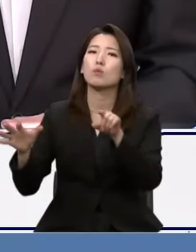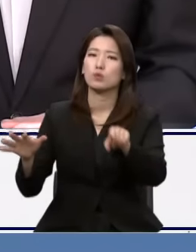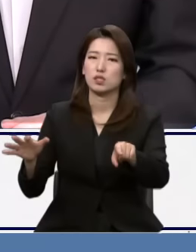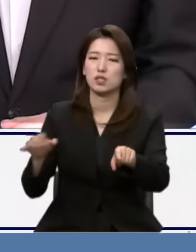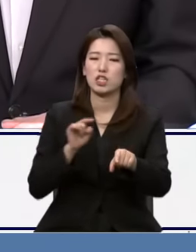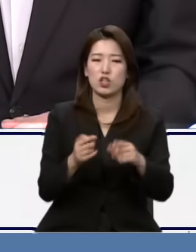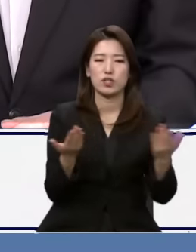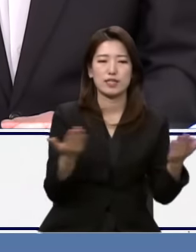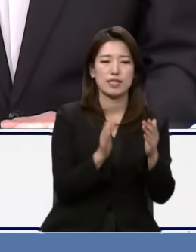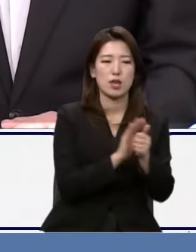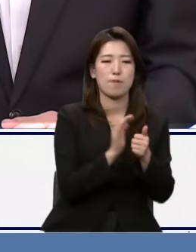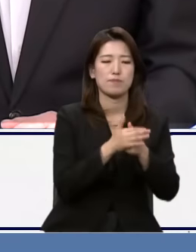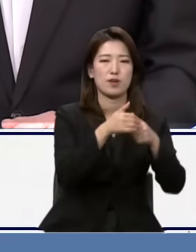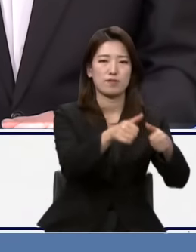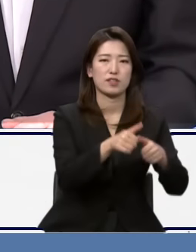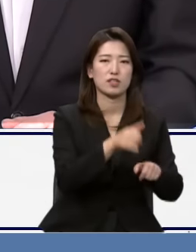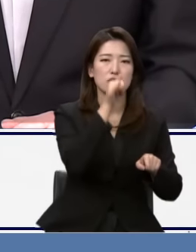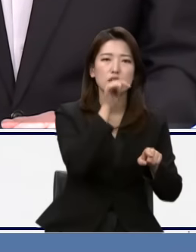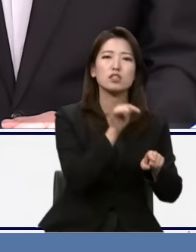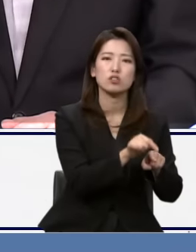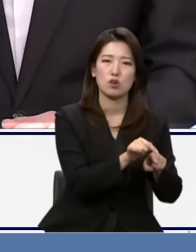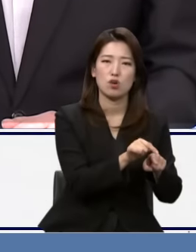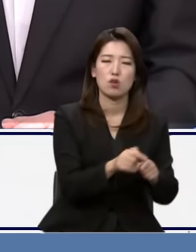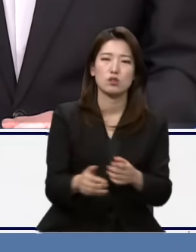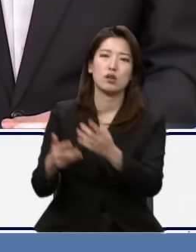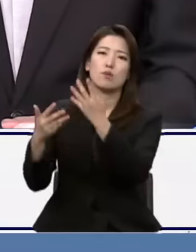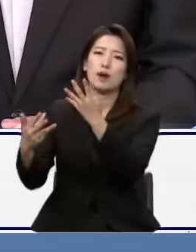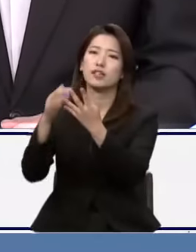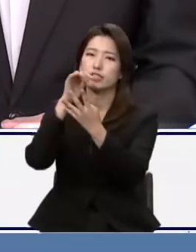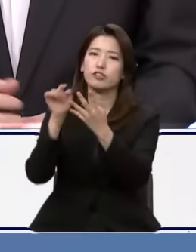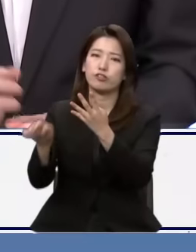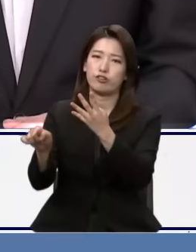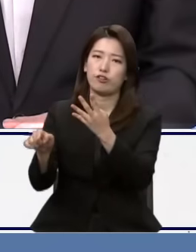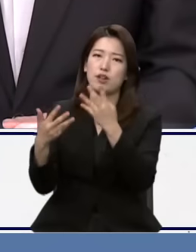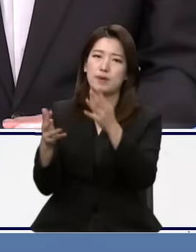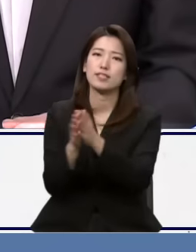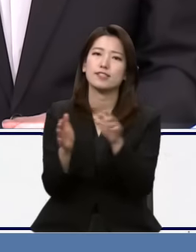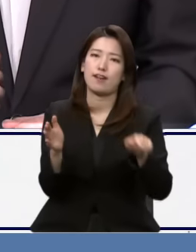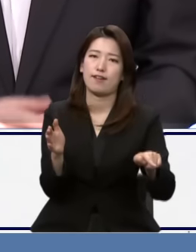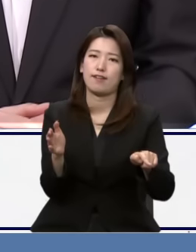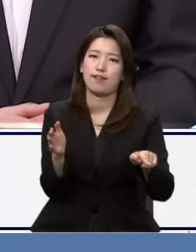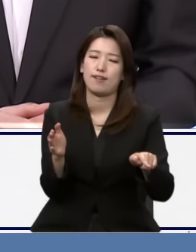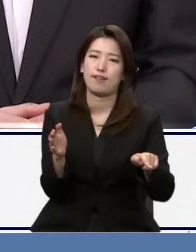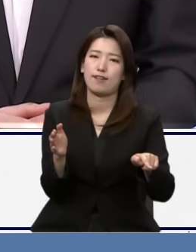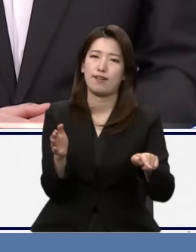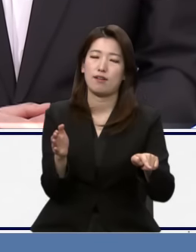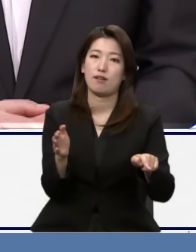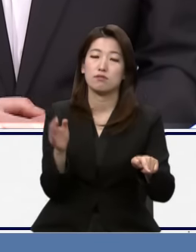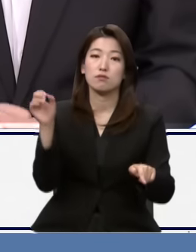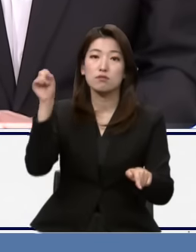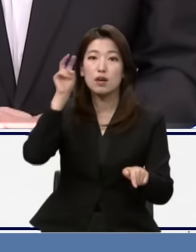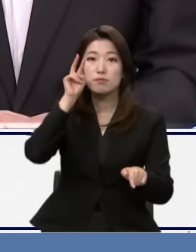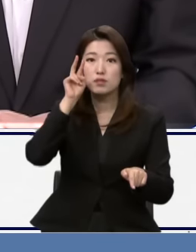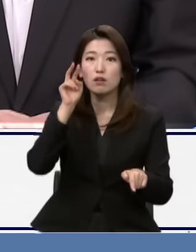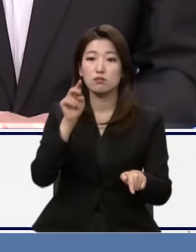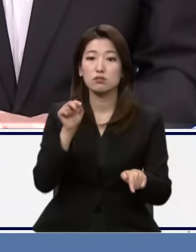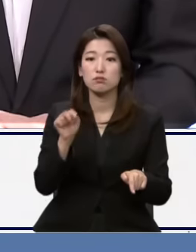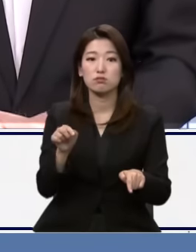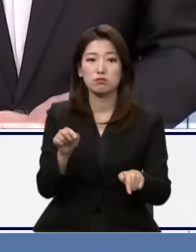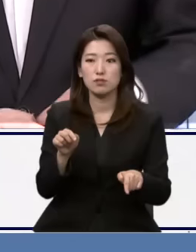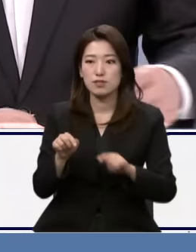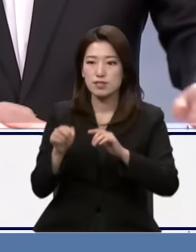했어요 근데 그걸 며칠 당겨서 할 뿐이지 그 민주당 주장처럼 저게 금감원이 느닷없이 들어와서 하는게 아니다 하는 말씀을